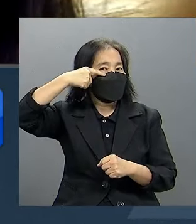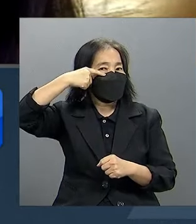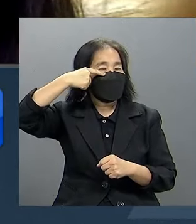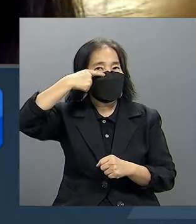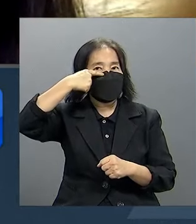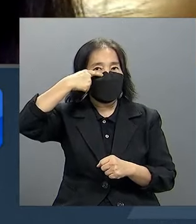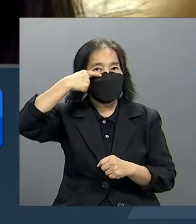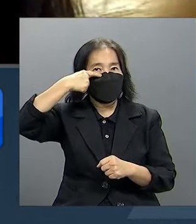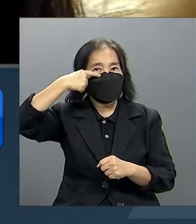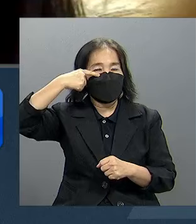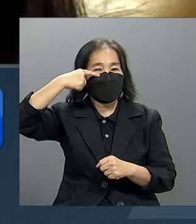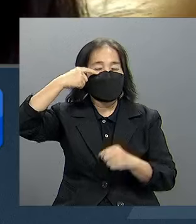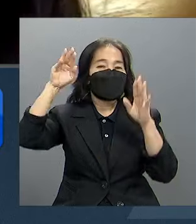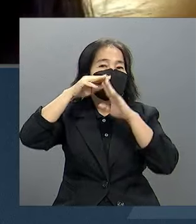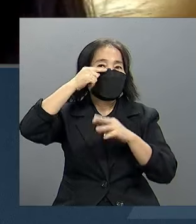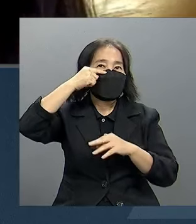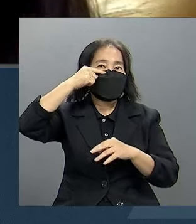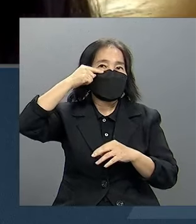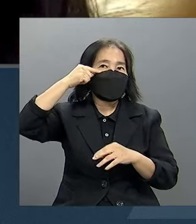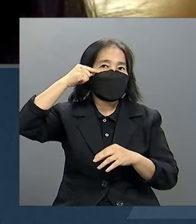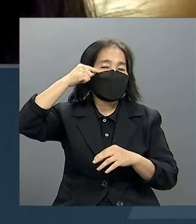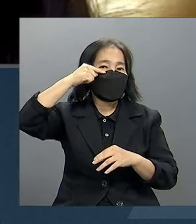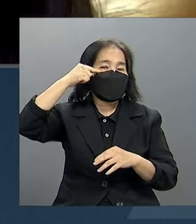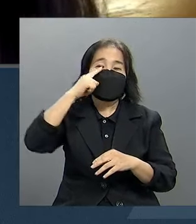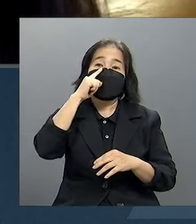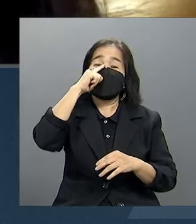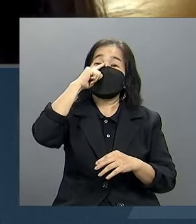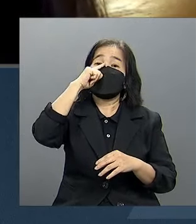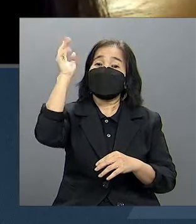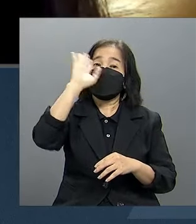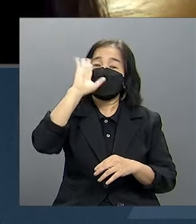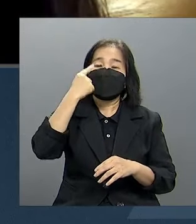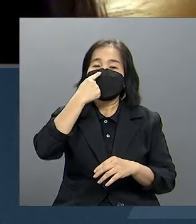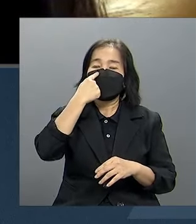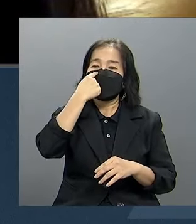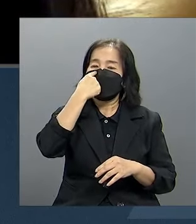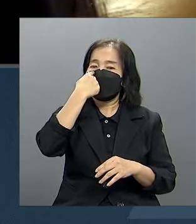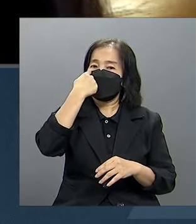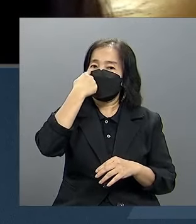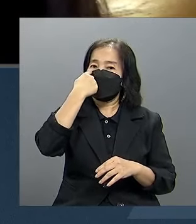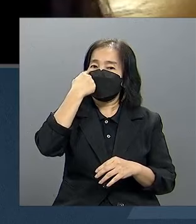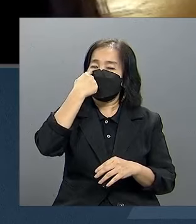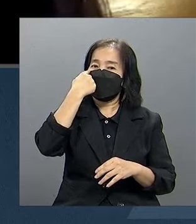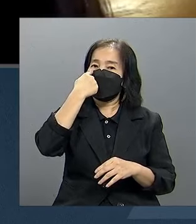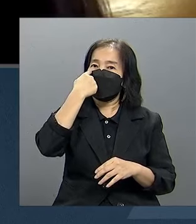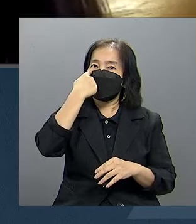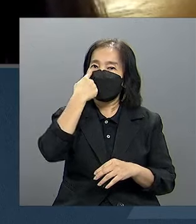งหู ตรงด้านบนค ่ ะ ใช่ให้ลงไปตรงรูหูก็ได้ค่ะแต่ว่